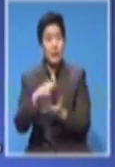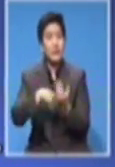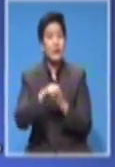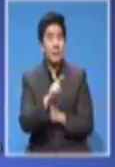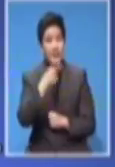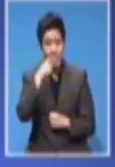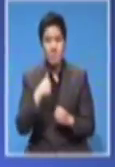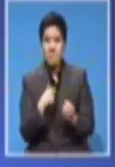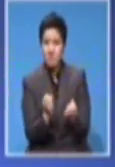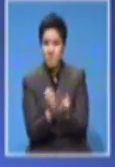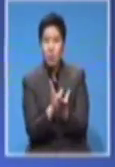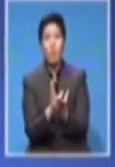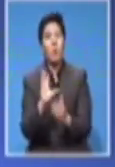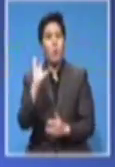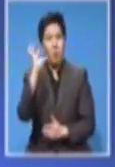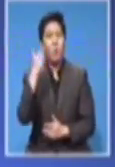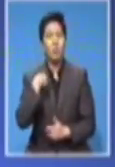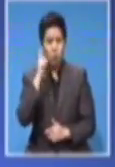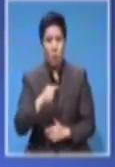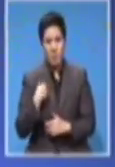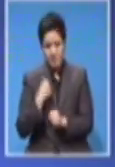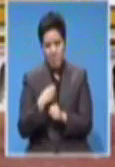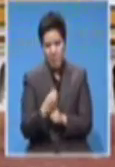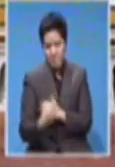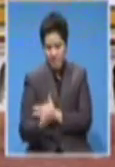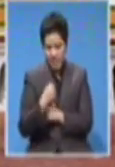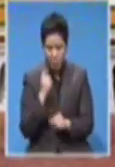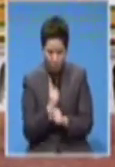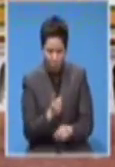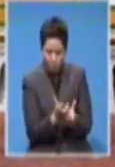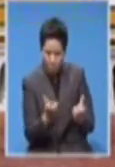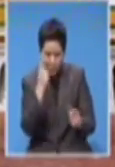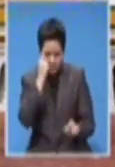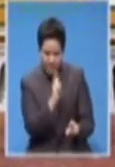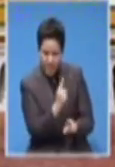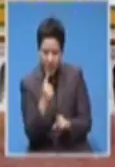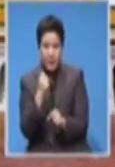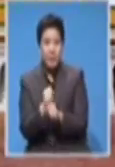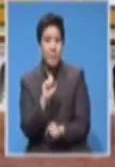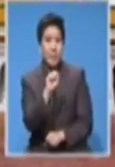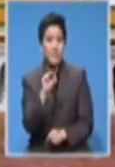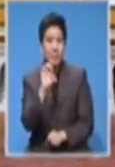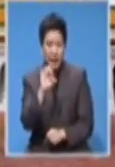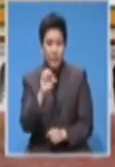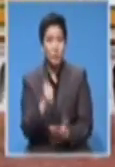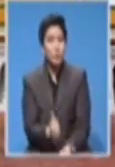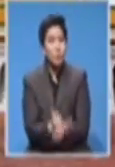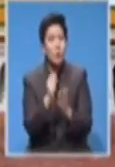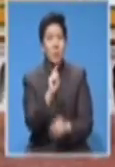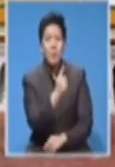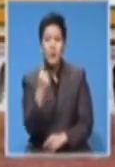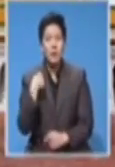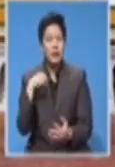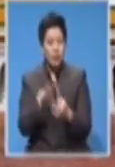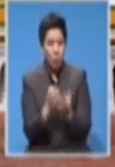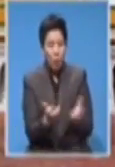ได้รับผลกระทบจากเศรษฐกิจโลกอยู่นะครับเราต้องสร้างความเข้มแข็งสร้างนวัตกรรมแล้วก็ดูแลธุรกิจ SME ให้ได้นะครับ SME ที่ อยู่ในภาคการส่